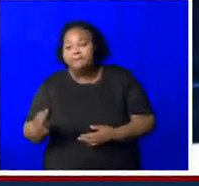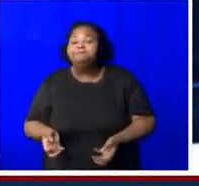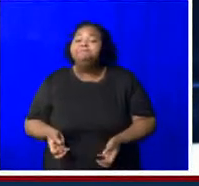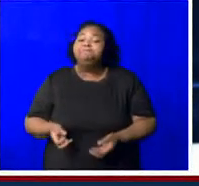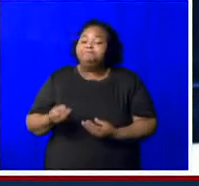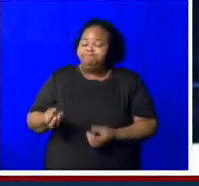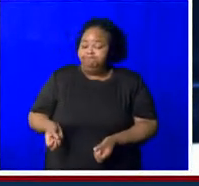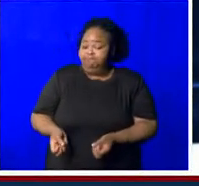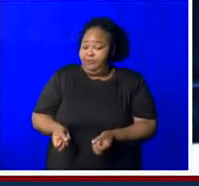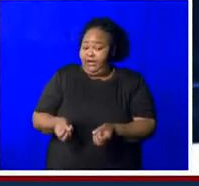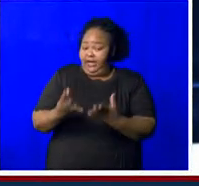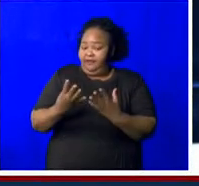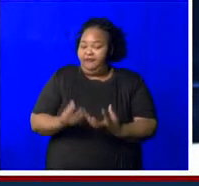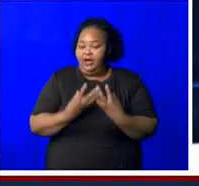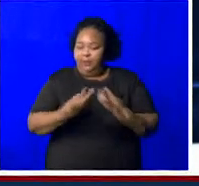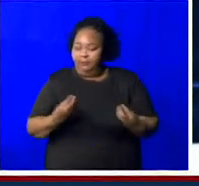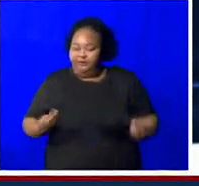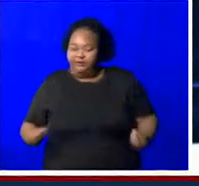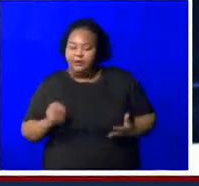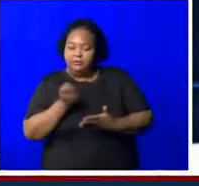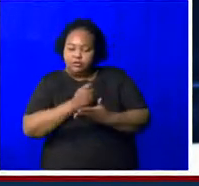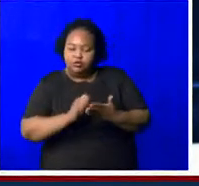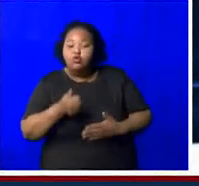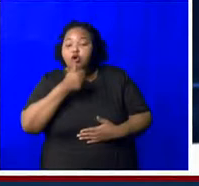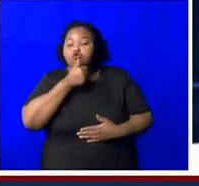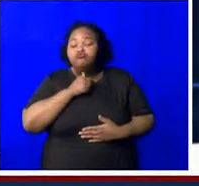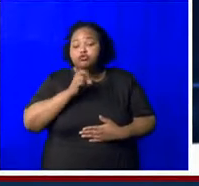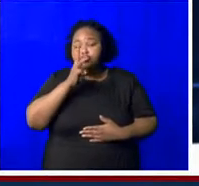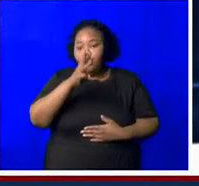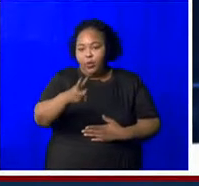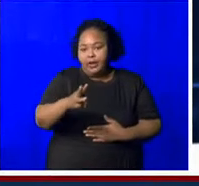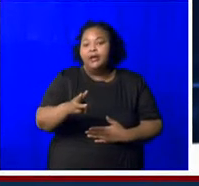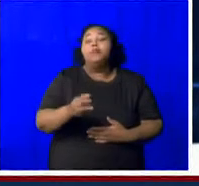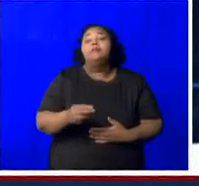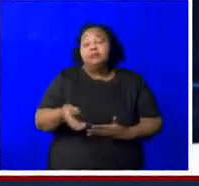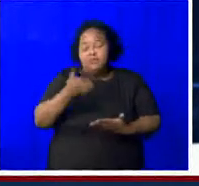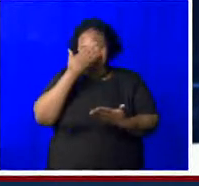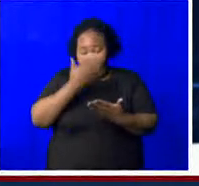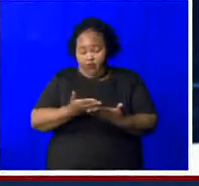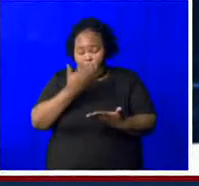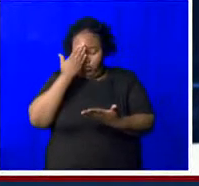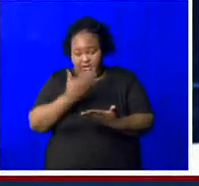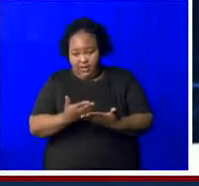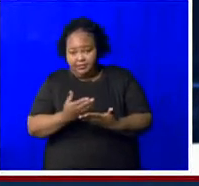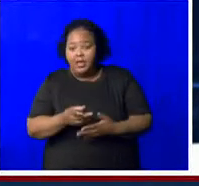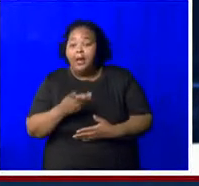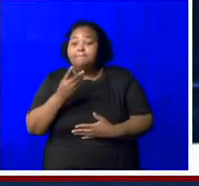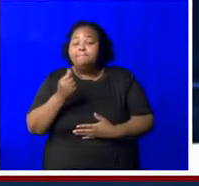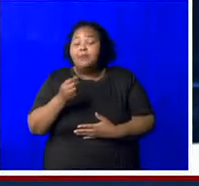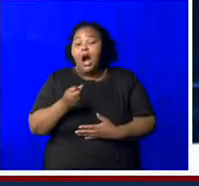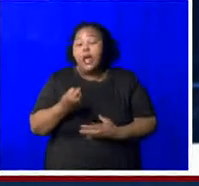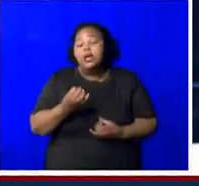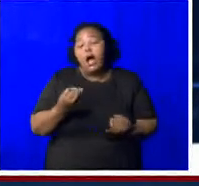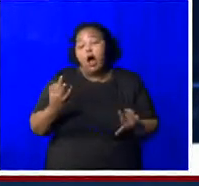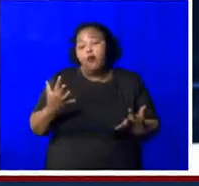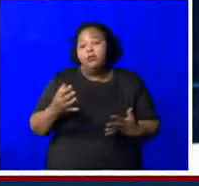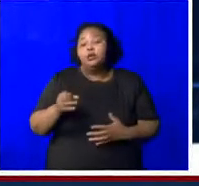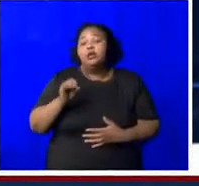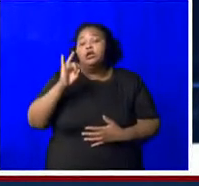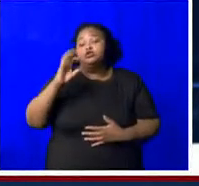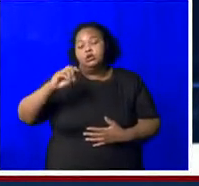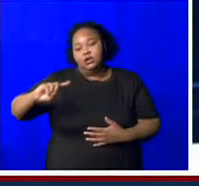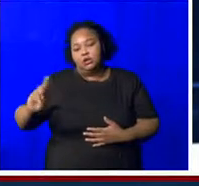labatawusebentiswa bantwana balesikolwa nabachuba tifundvo tabo. Labongcondvomshina babite imali engetulu kwetinkhulungwane